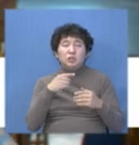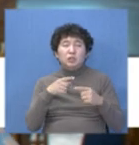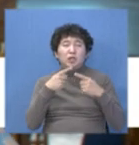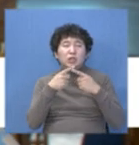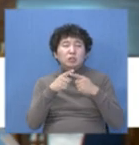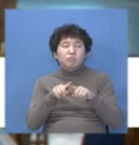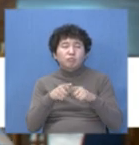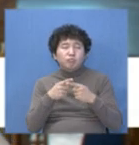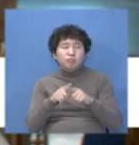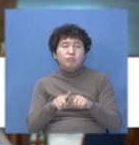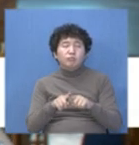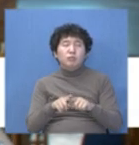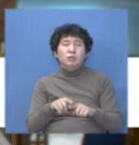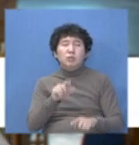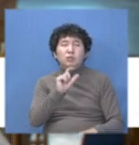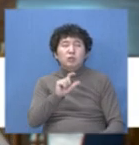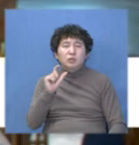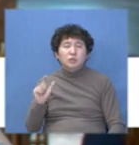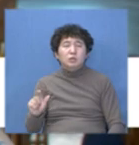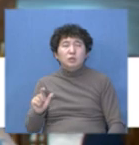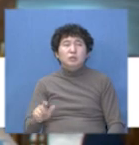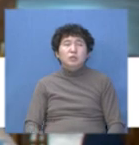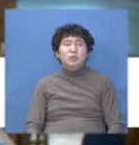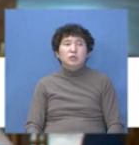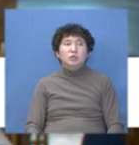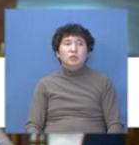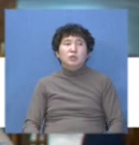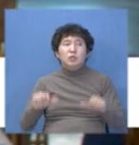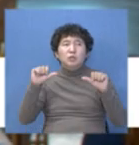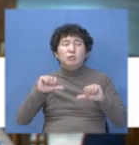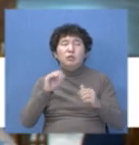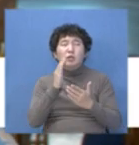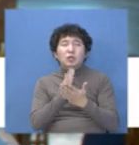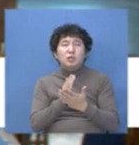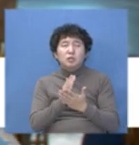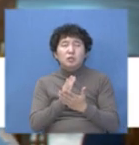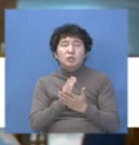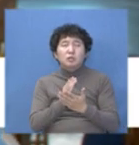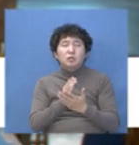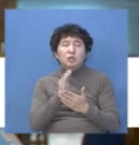және мұндай кештерде жиналатын адамдардың ортасында болуға құқығы бар екендігін осылай дәлелдеген.